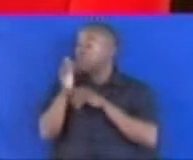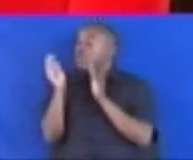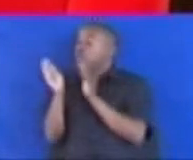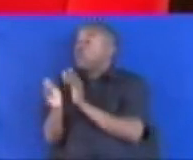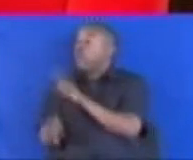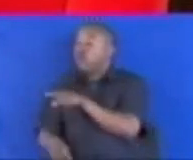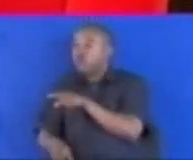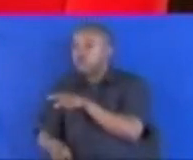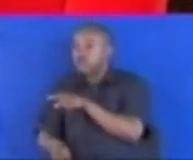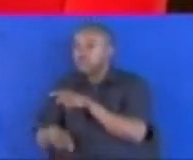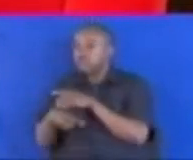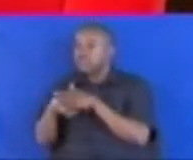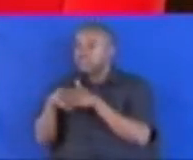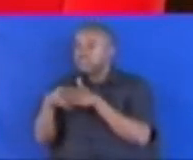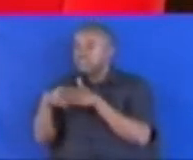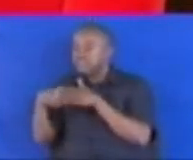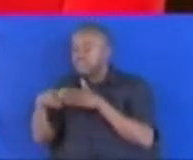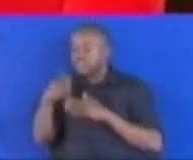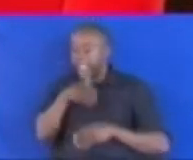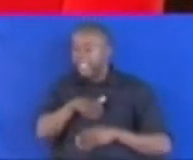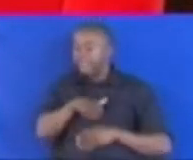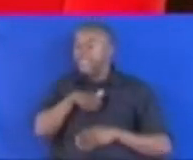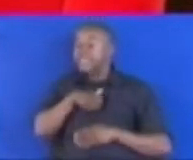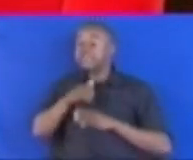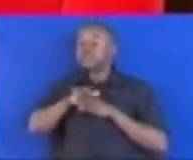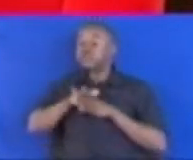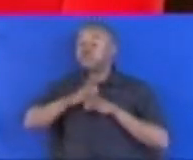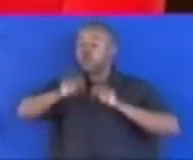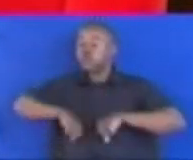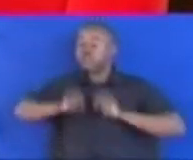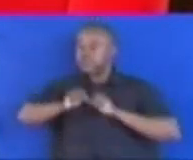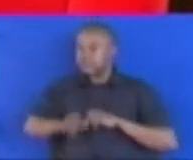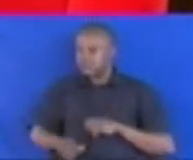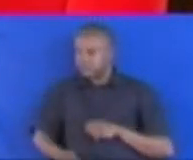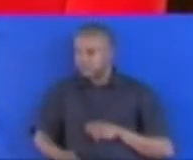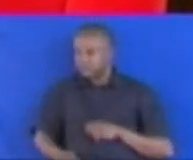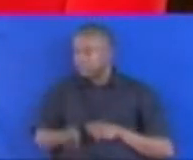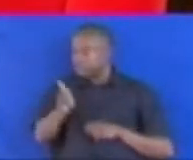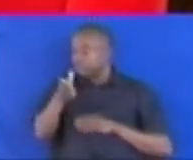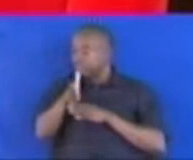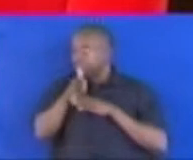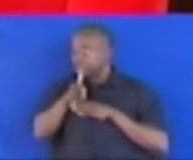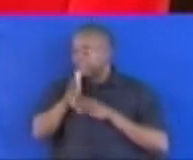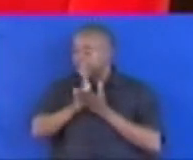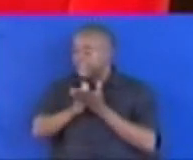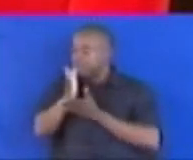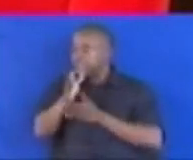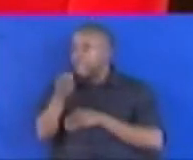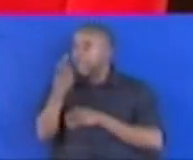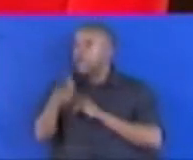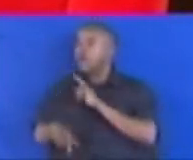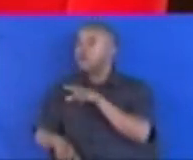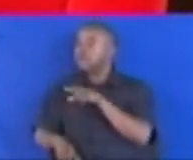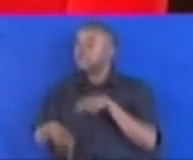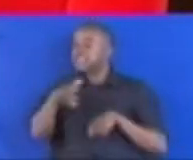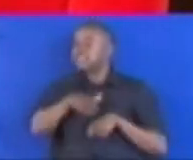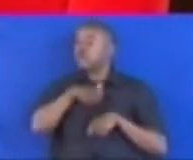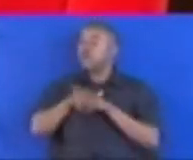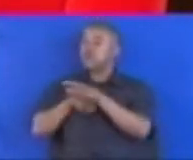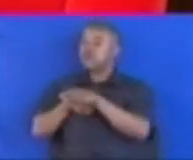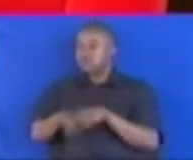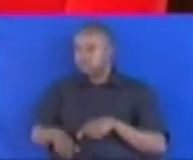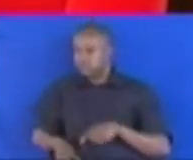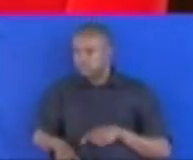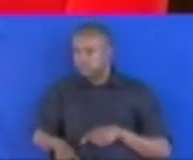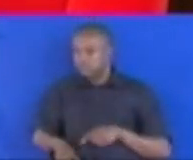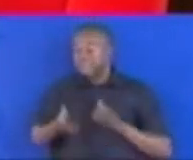kinaitwa Emergency Use Authorization. Hiki kishirika kinaidhinisha dawa ambazo ni za dharura, ambazo